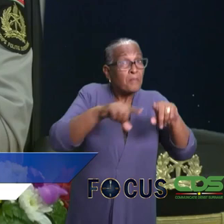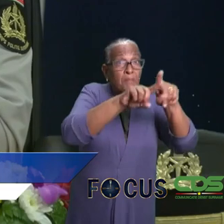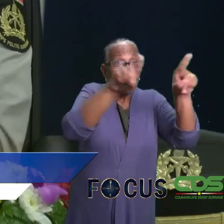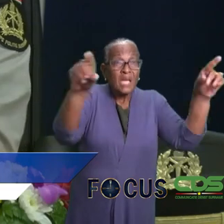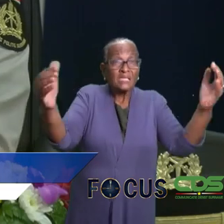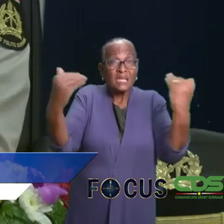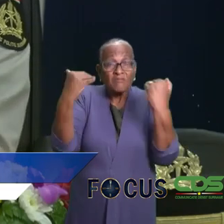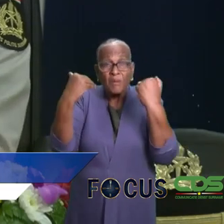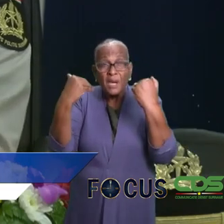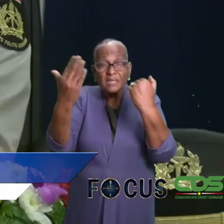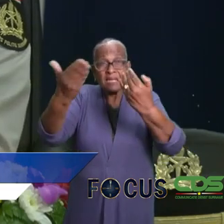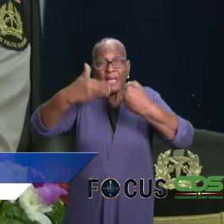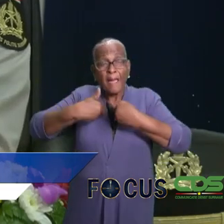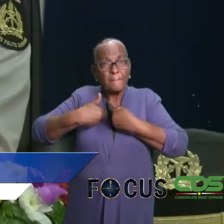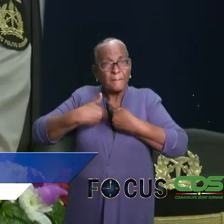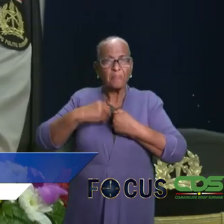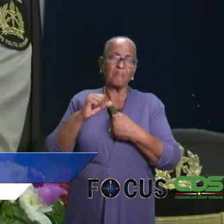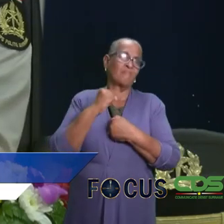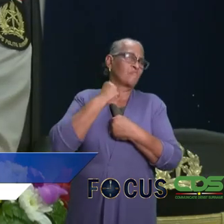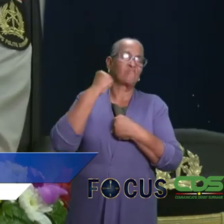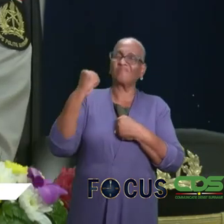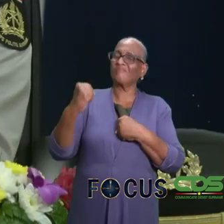niet altijd